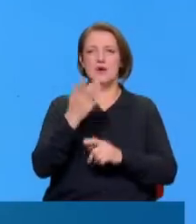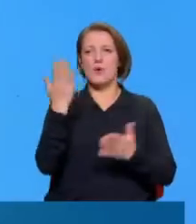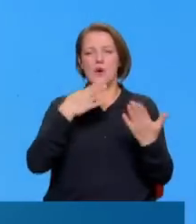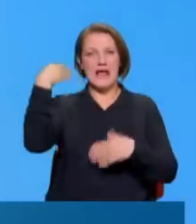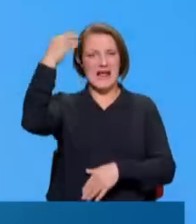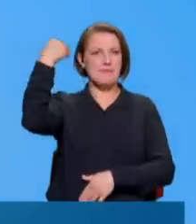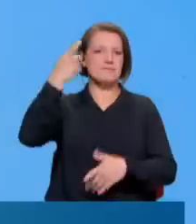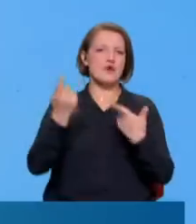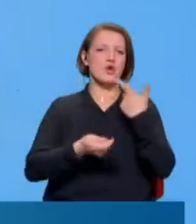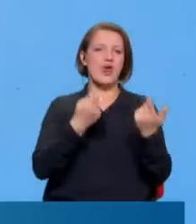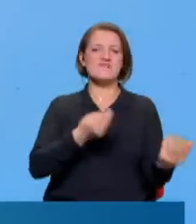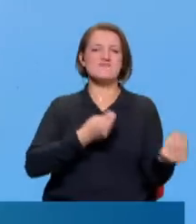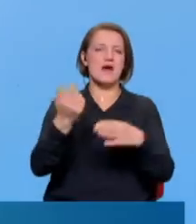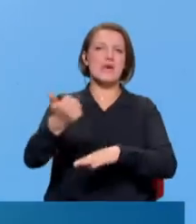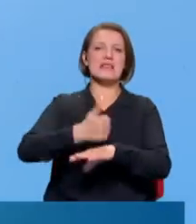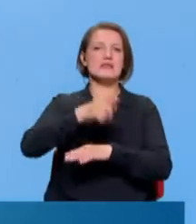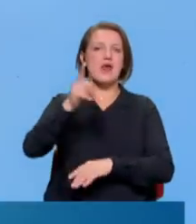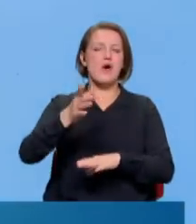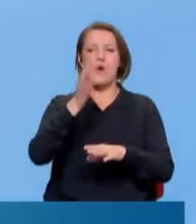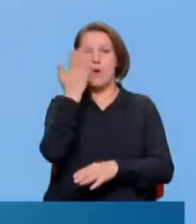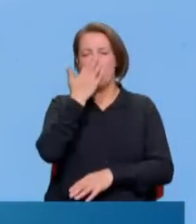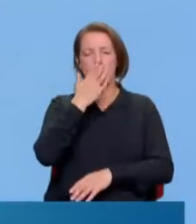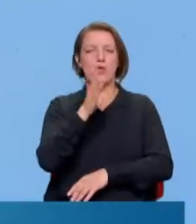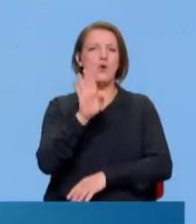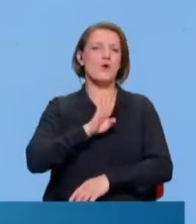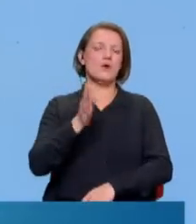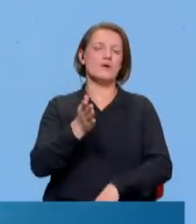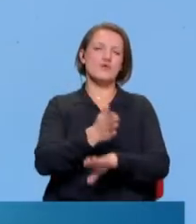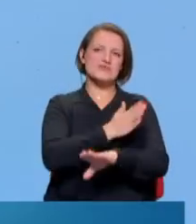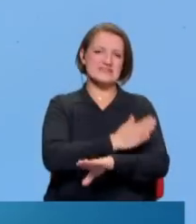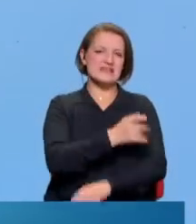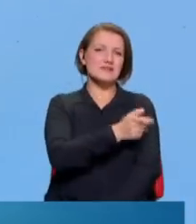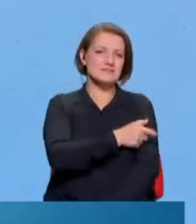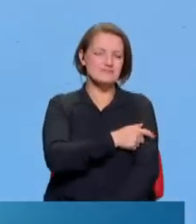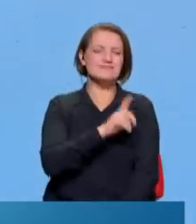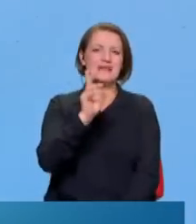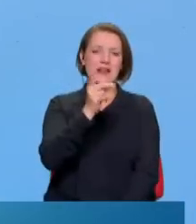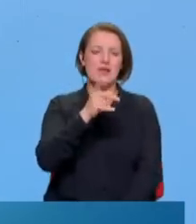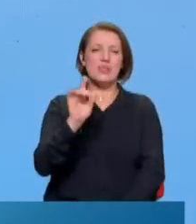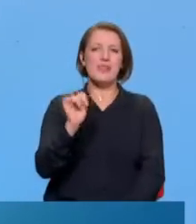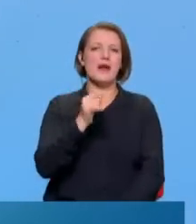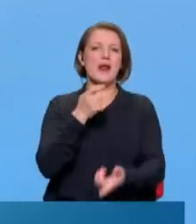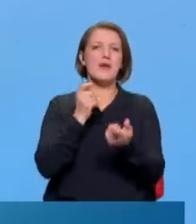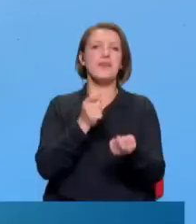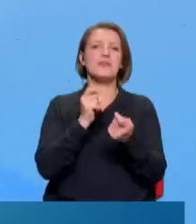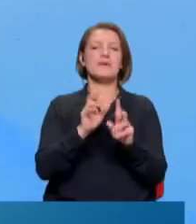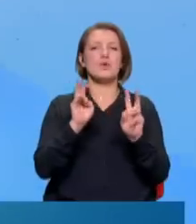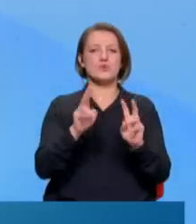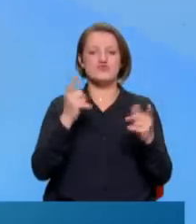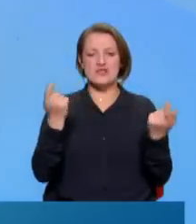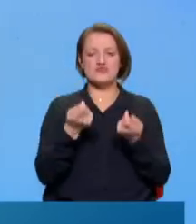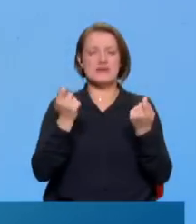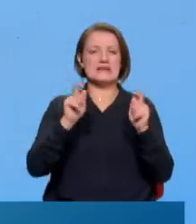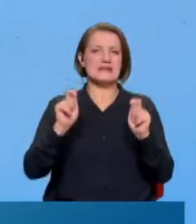imamları görevlendiren iktidar okul öncesi ve ve ilköğretimdeki öğrenciler için değerler eğitimi konusunda çalışmaların